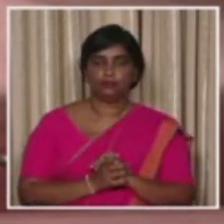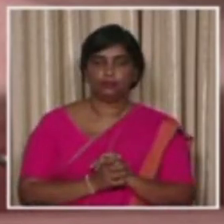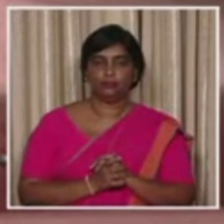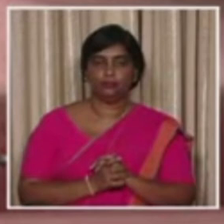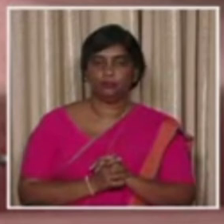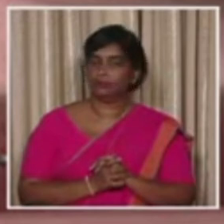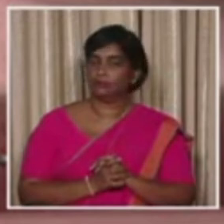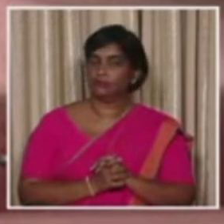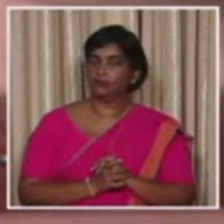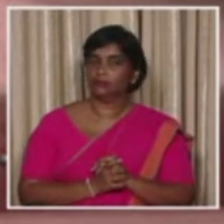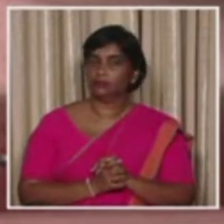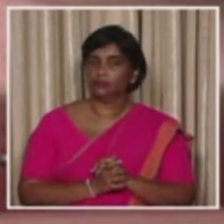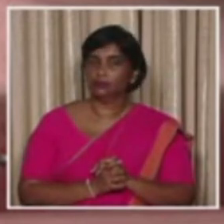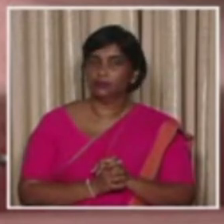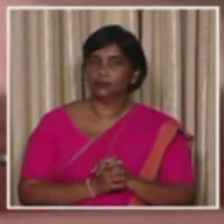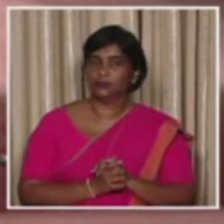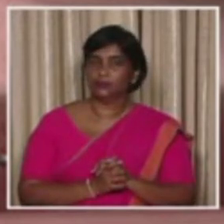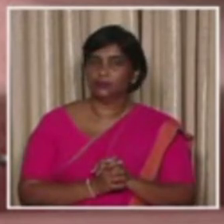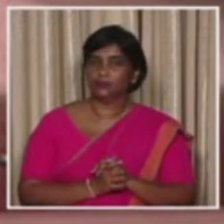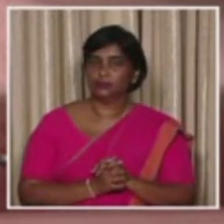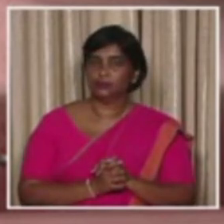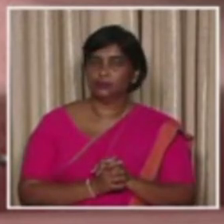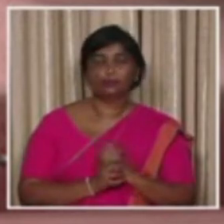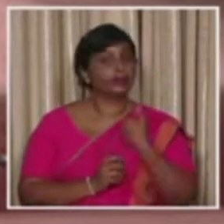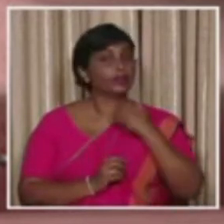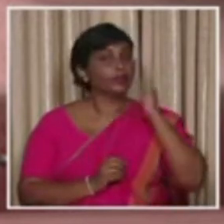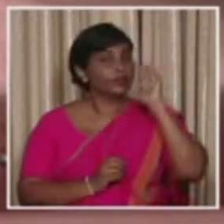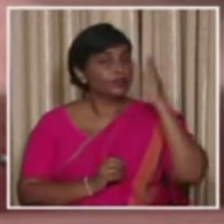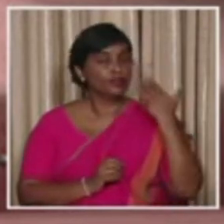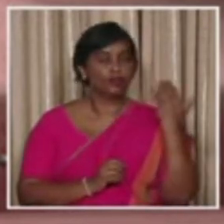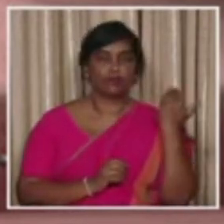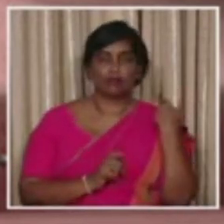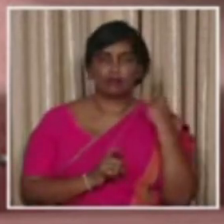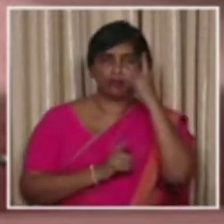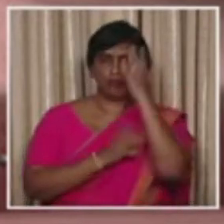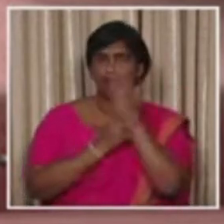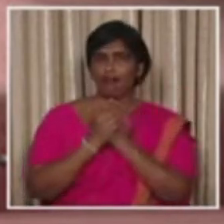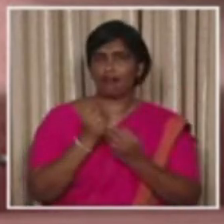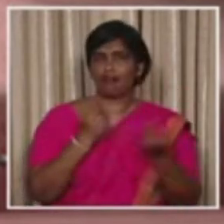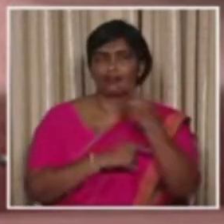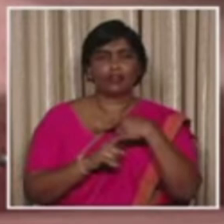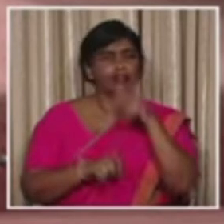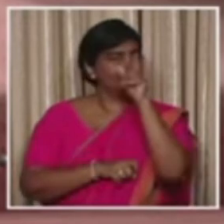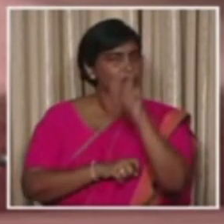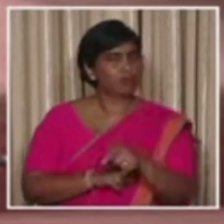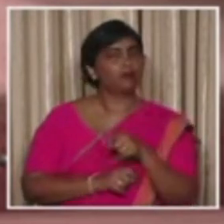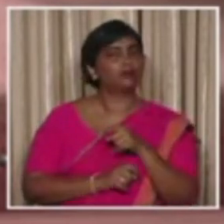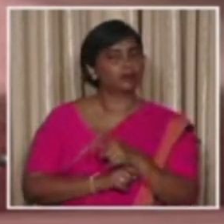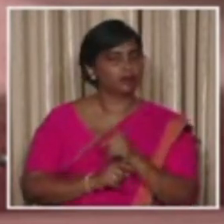சக மதத்தவர், சக மதத்தினுடைய கலாச்சாரத்தை மதிக்க தெரிந்திருக்க வேண்டும்.